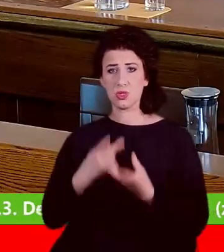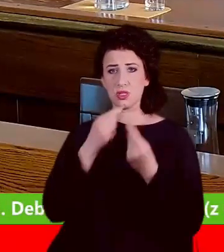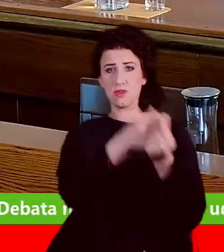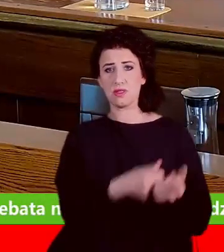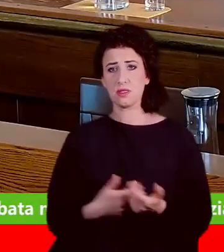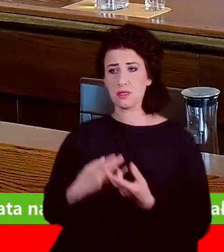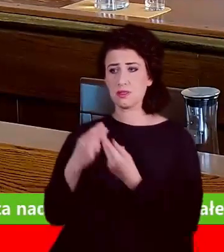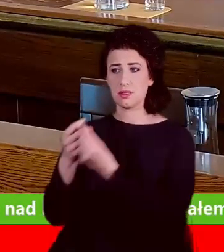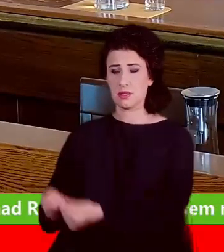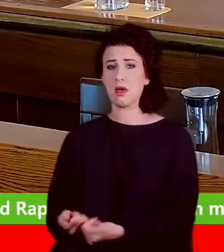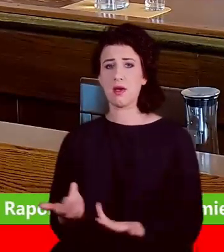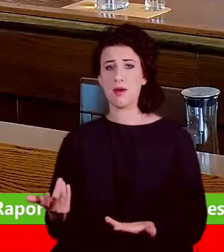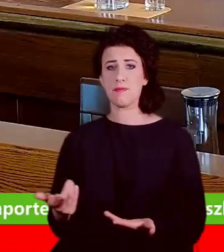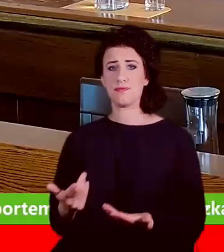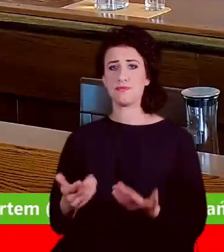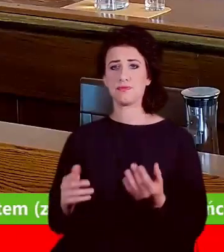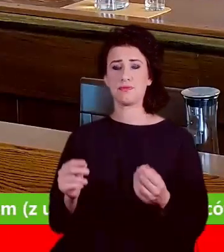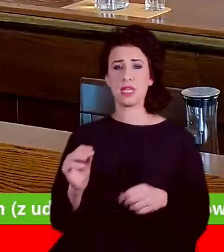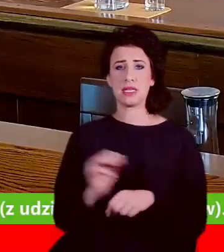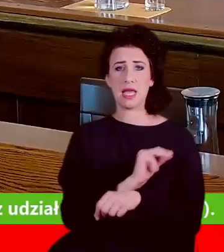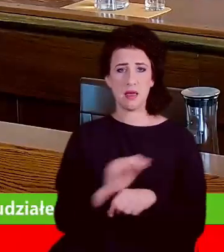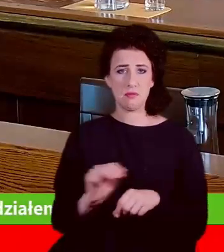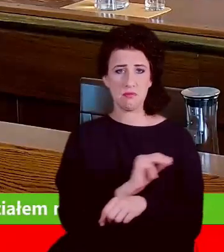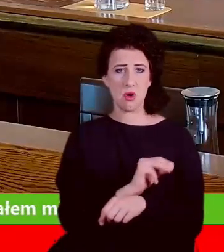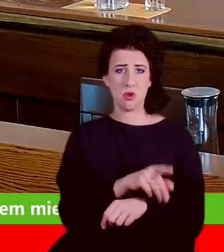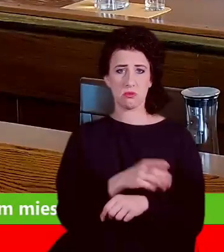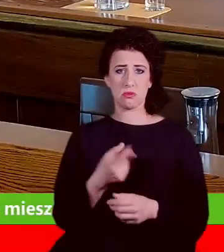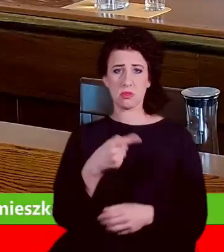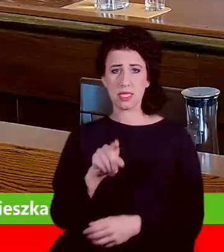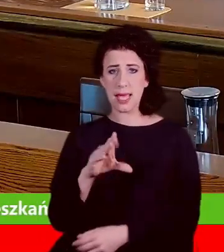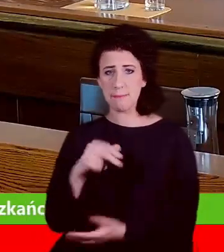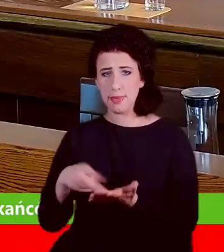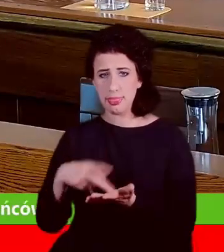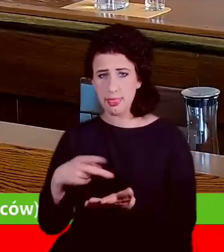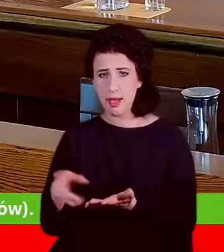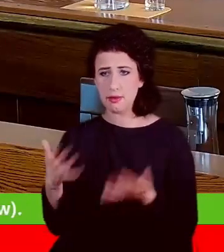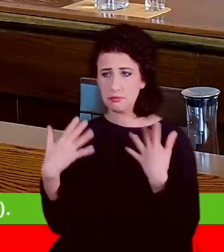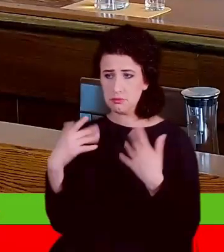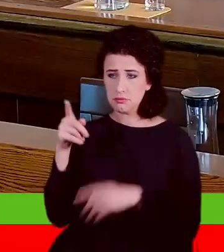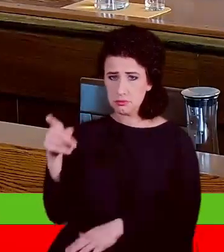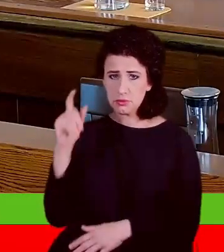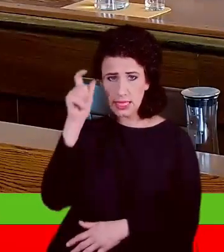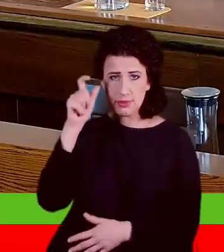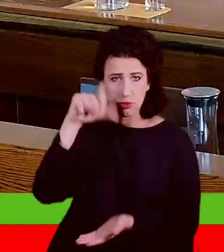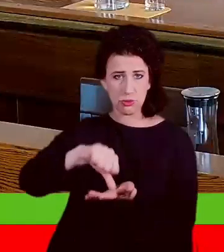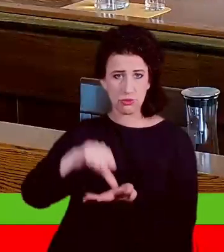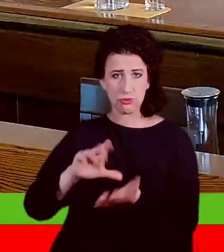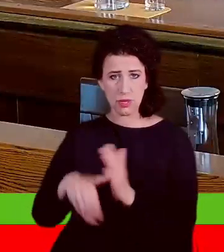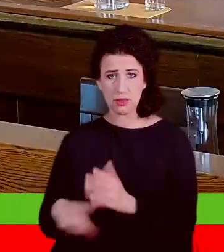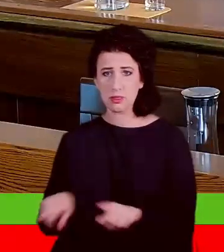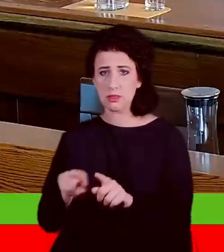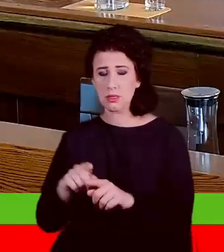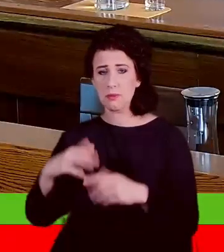inwestycje, jak remont deptaka, który był w bardzo dobrym stanie, czy remont